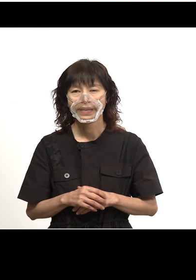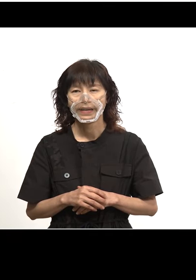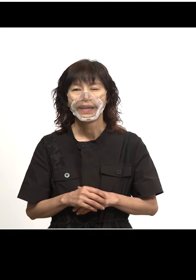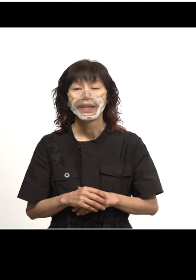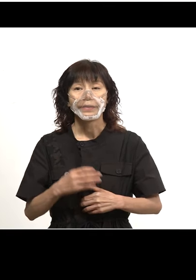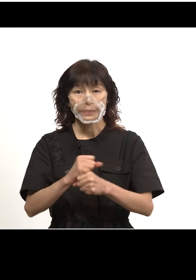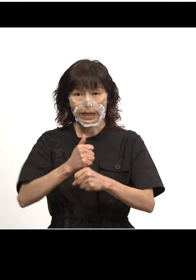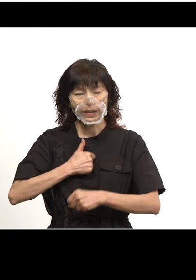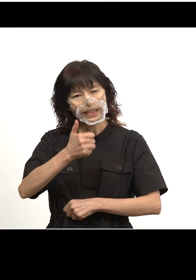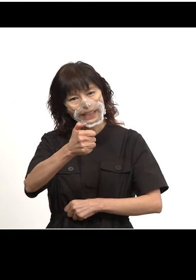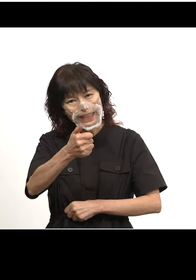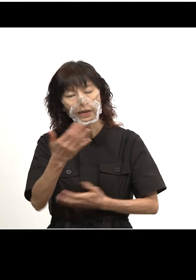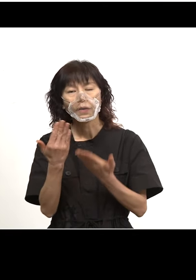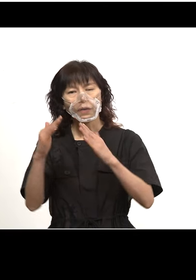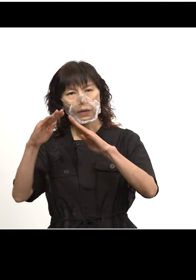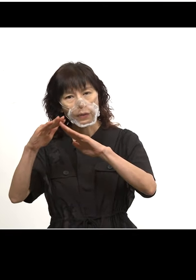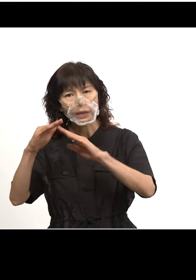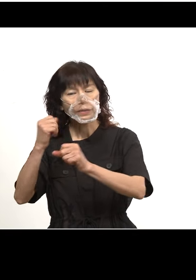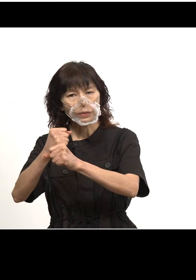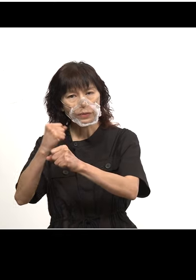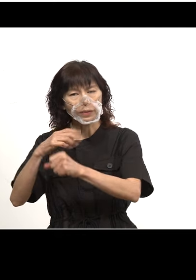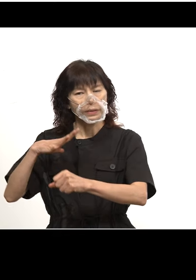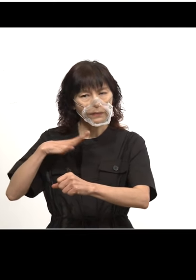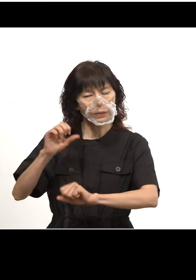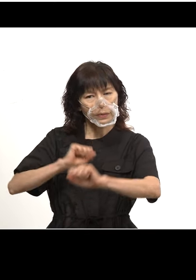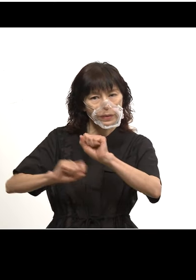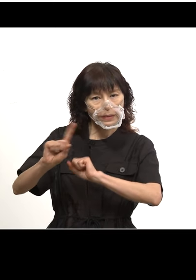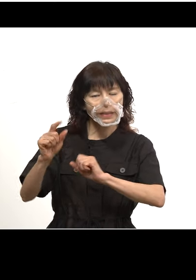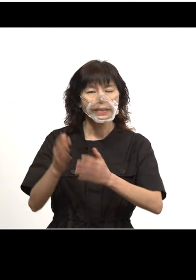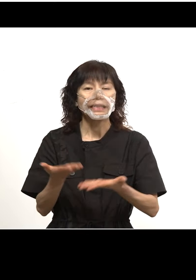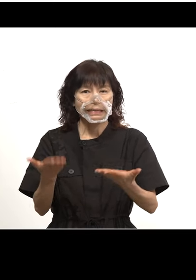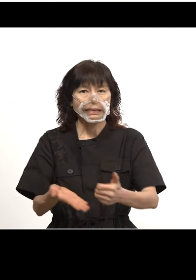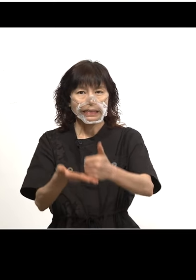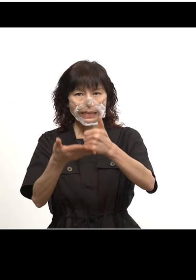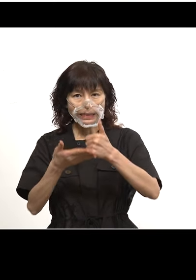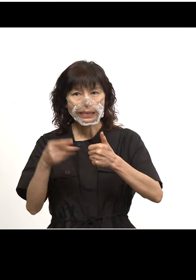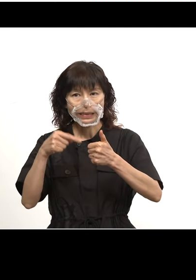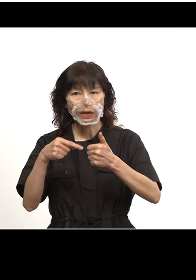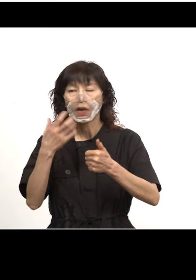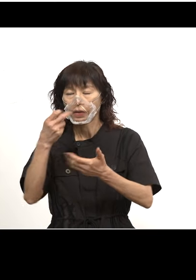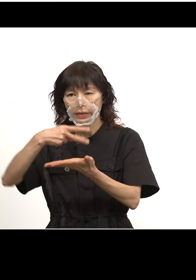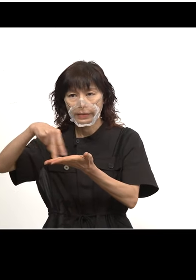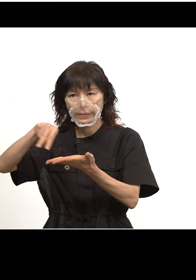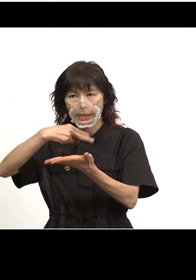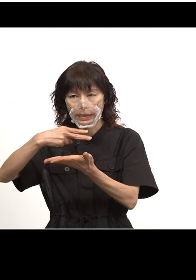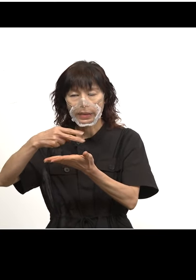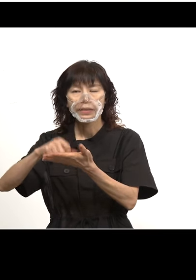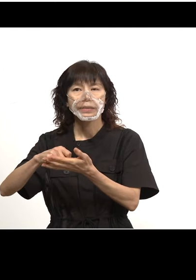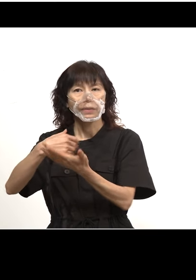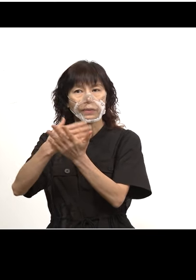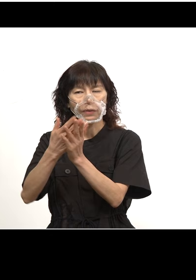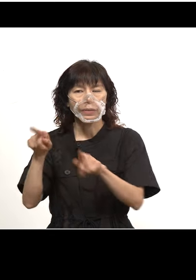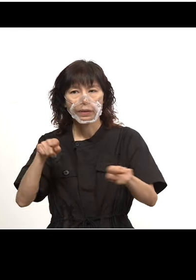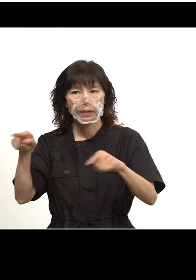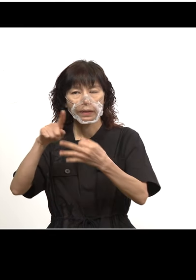好多謝阿馬 Sir 講佢學校嘅一啲工作同埋活動。而家我想邀請香港舞者、編舞家同埋多媒體導